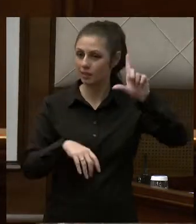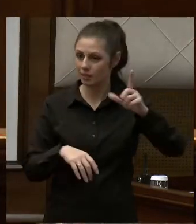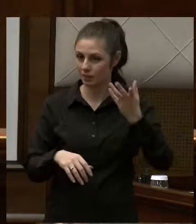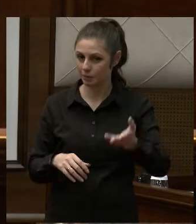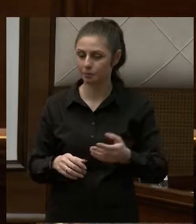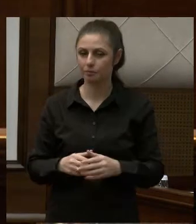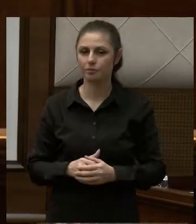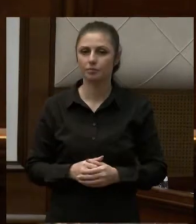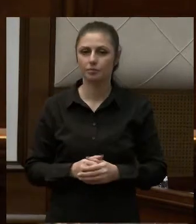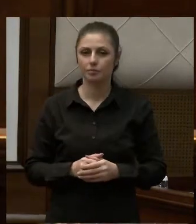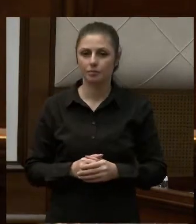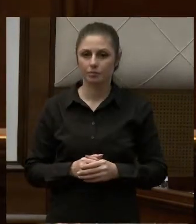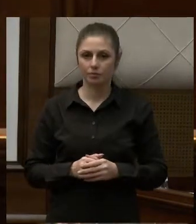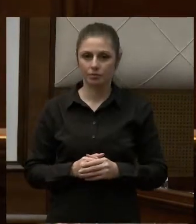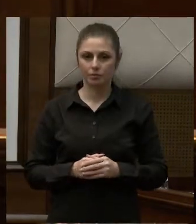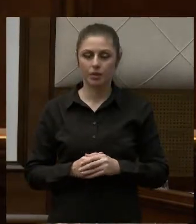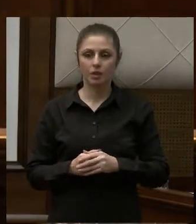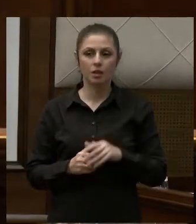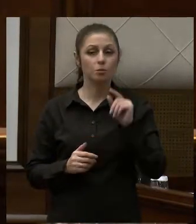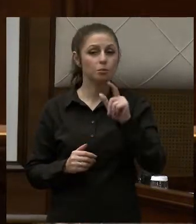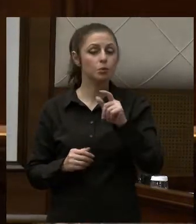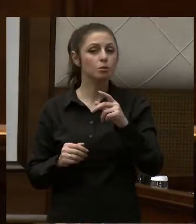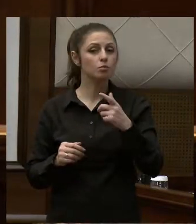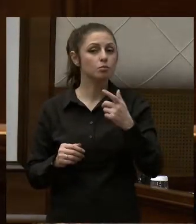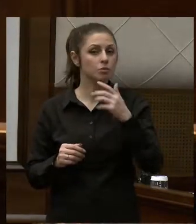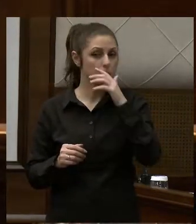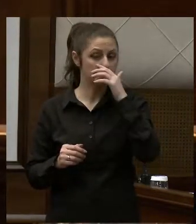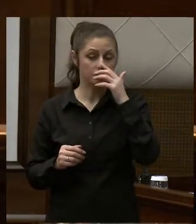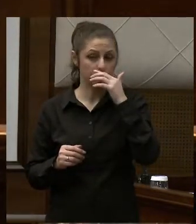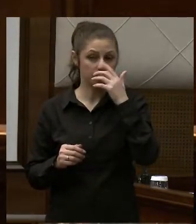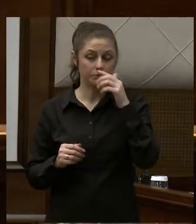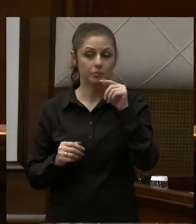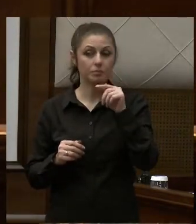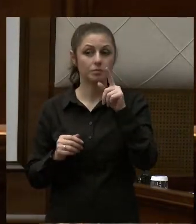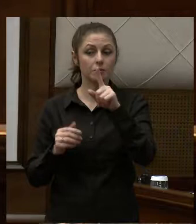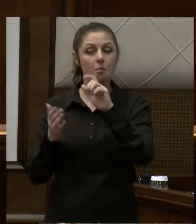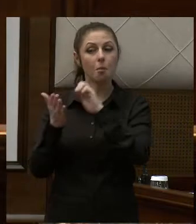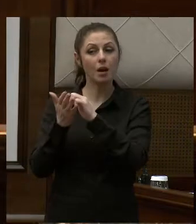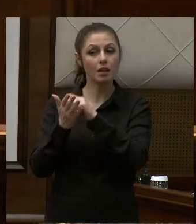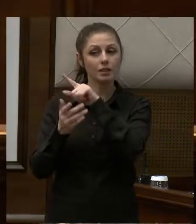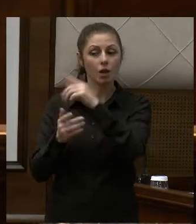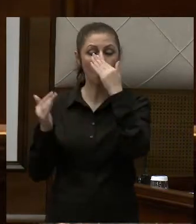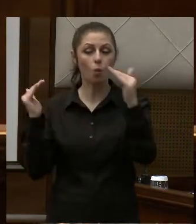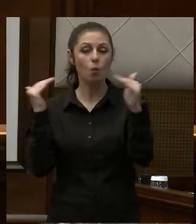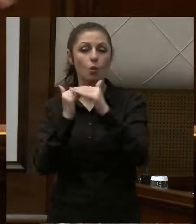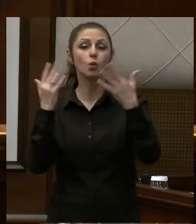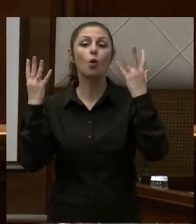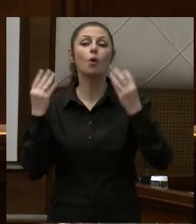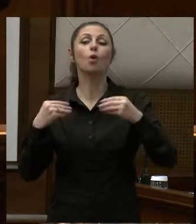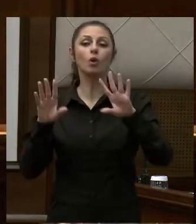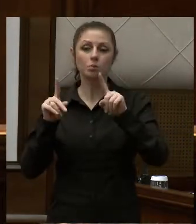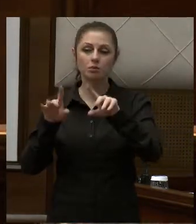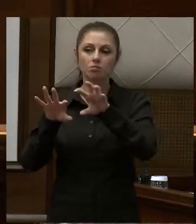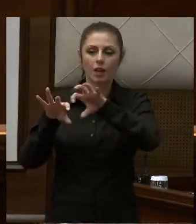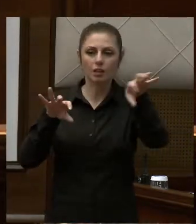etik kuralına uygun olmayanların da basın kurulları tarafından cezalandırılması lazım. Sadece hükümete